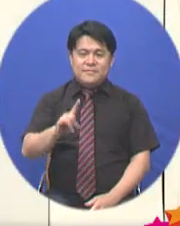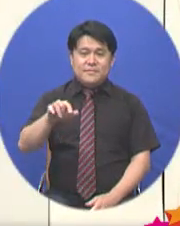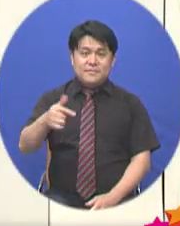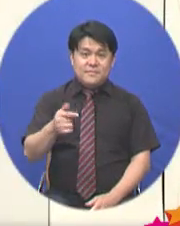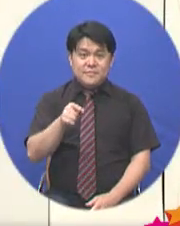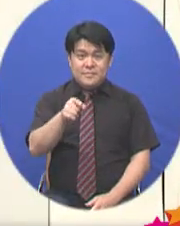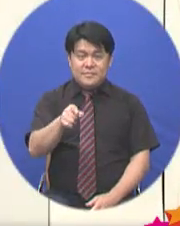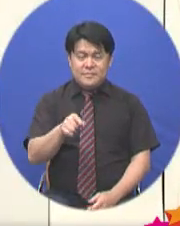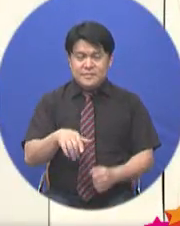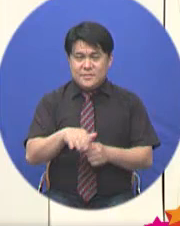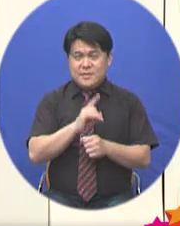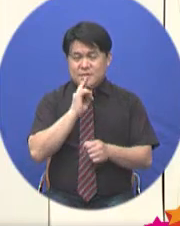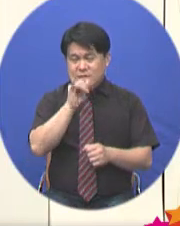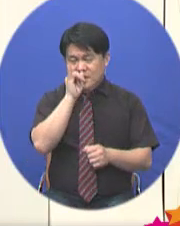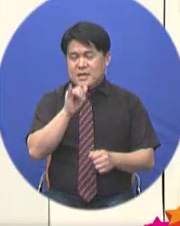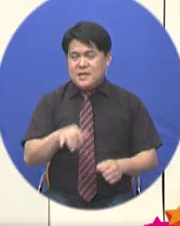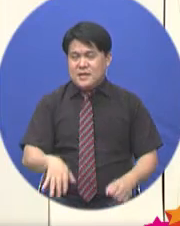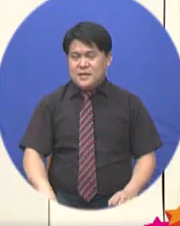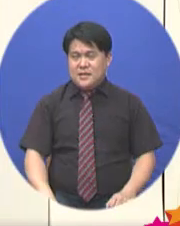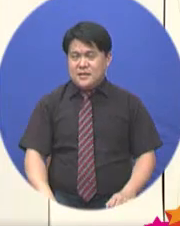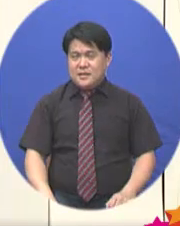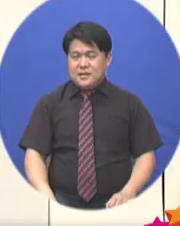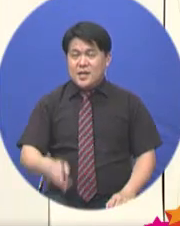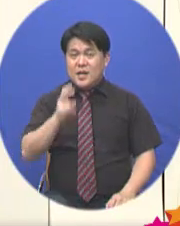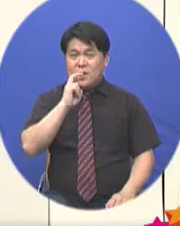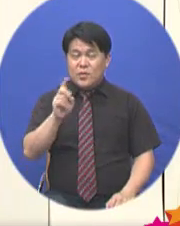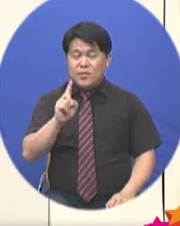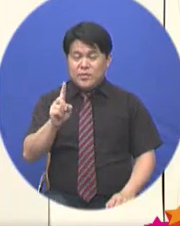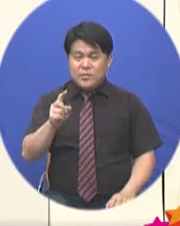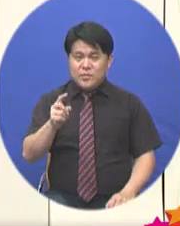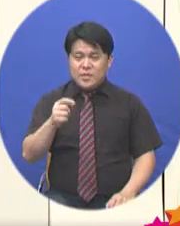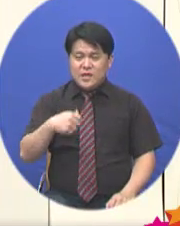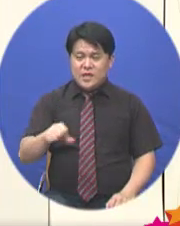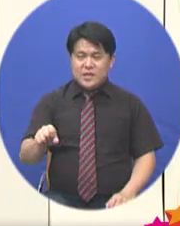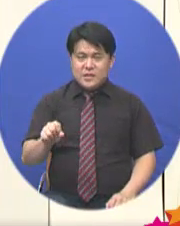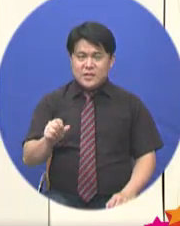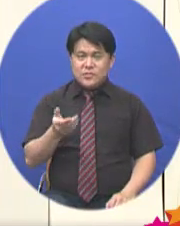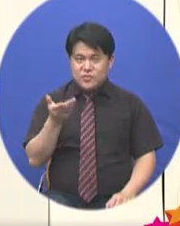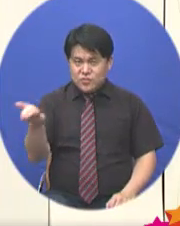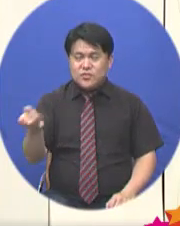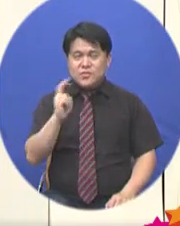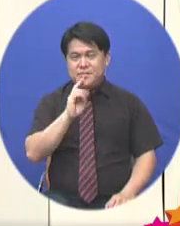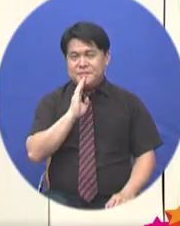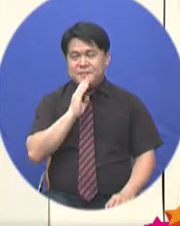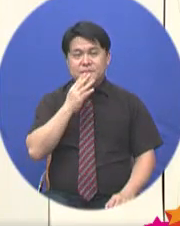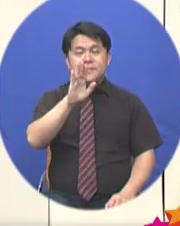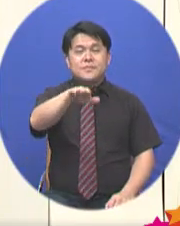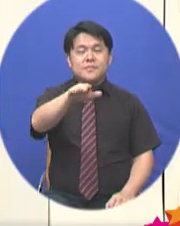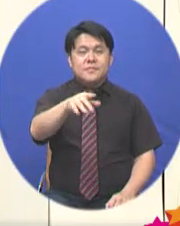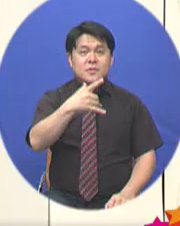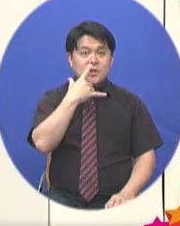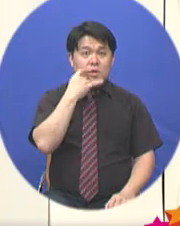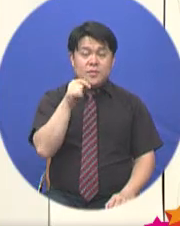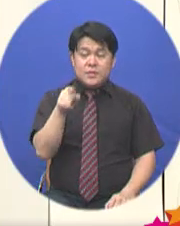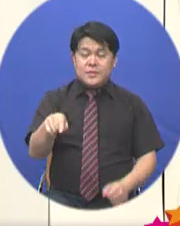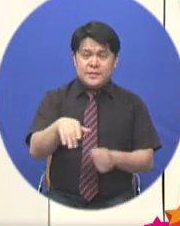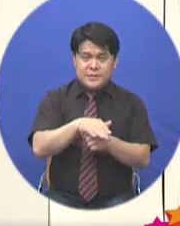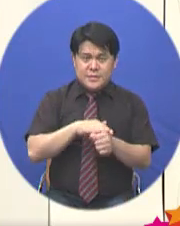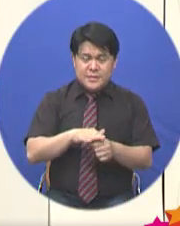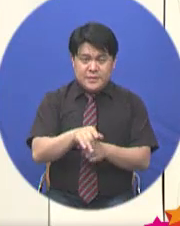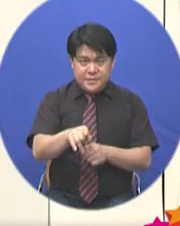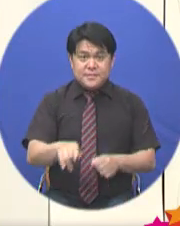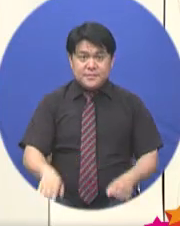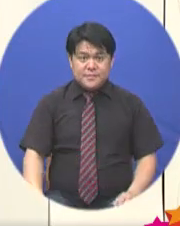아주 넘치네요. 이 노래가 태준님 태준이한테 부른 맞아요. 노래 같아요. 태준님 엄마가 많이